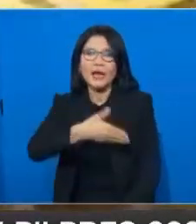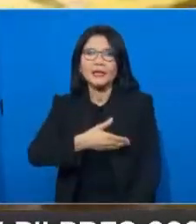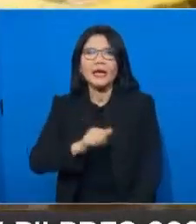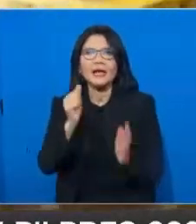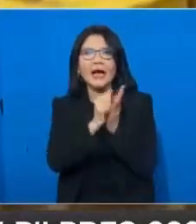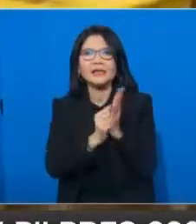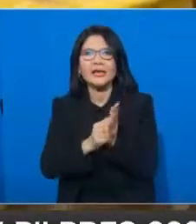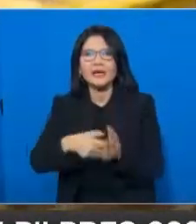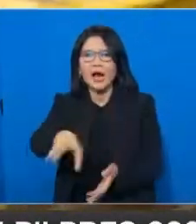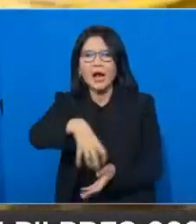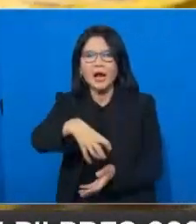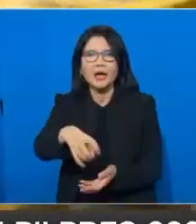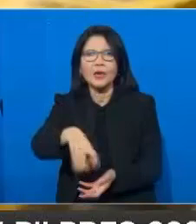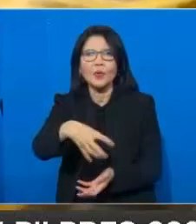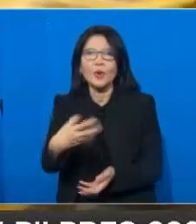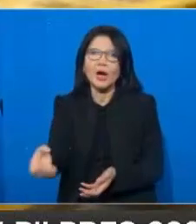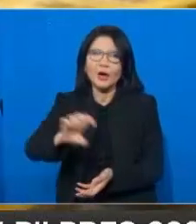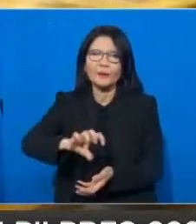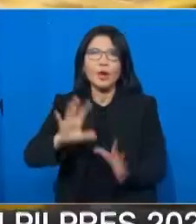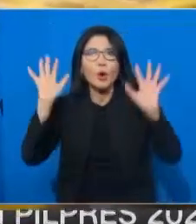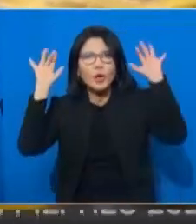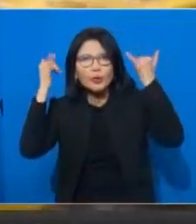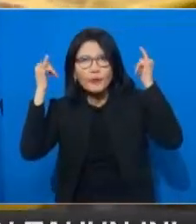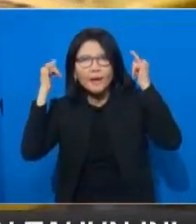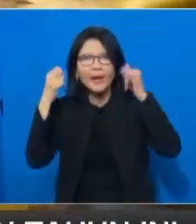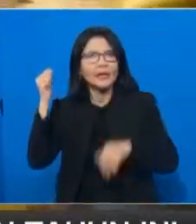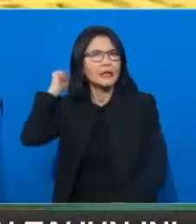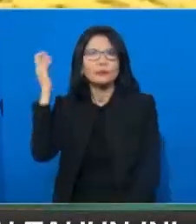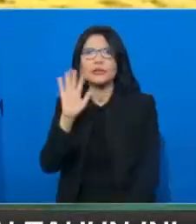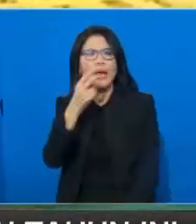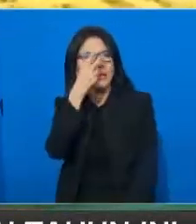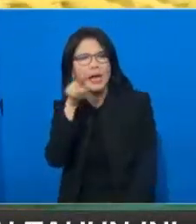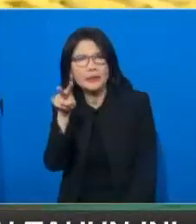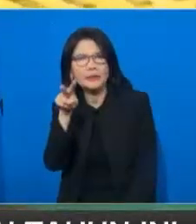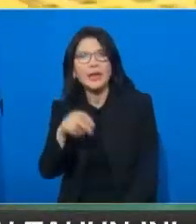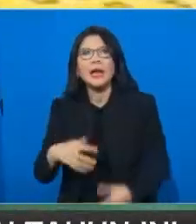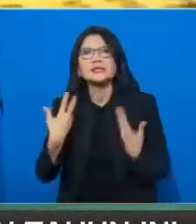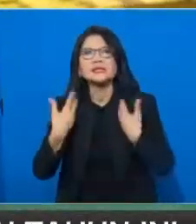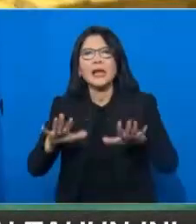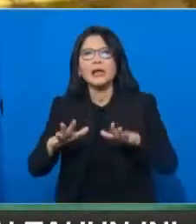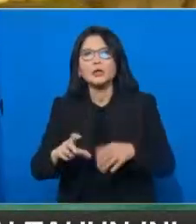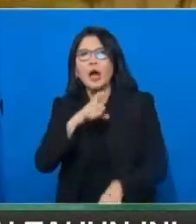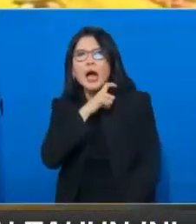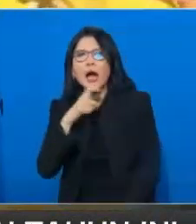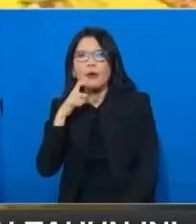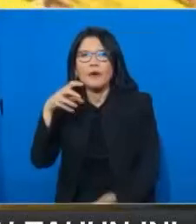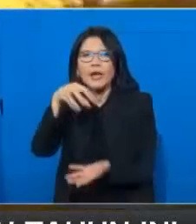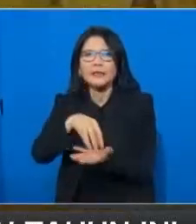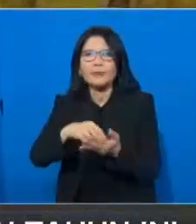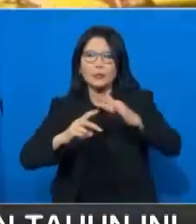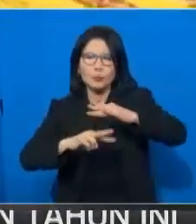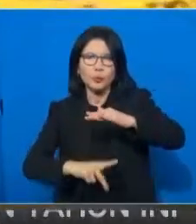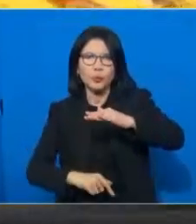kafe. Namun ketika bermain, korban diduga lepas dari pengawasan sang ibu. Pasca kejadian, kafe yang menjadi lokasi tenggelamnya korban